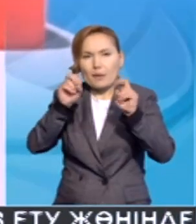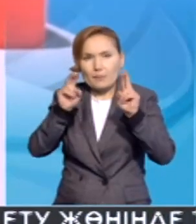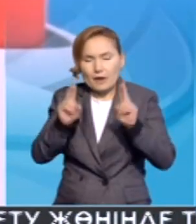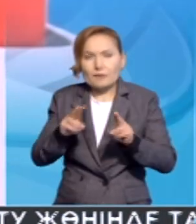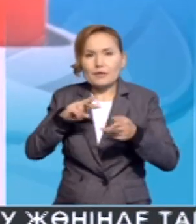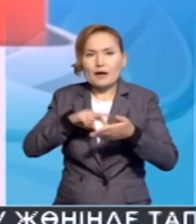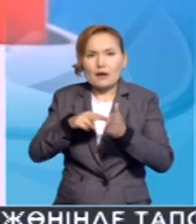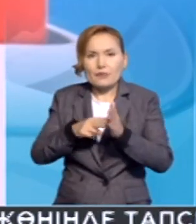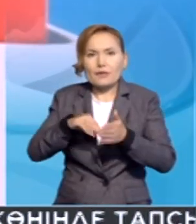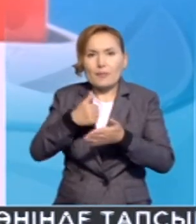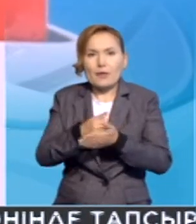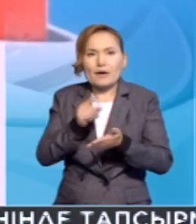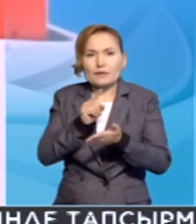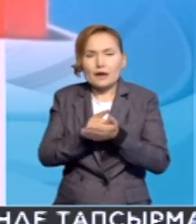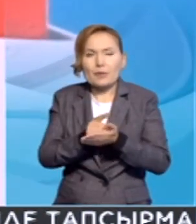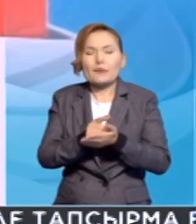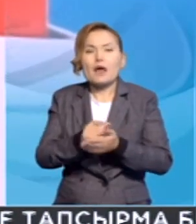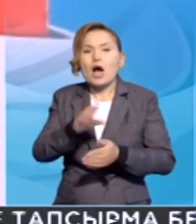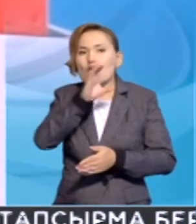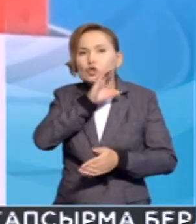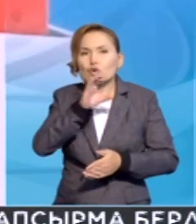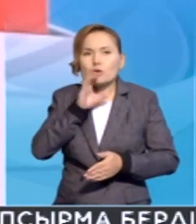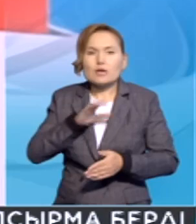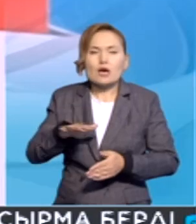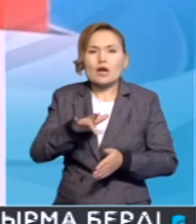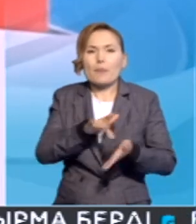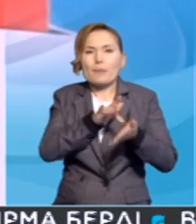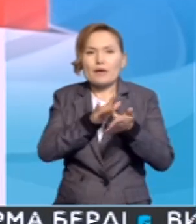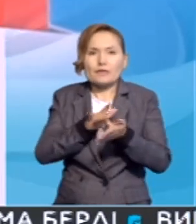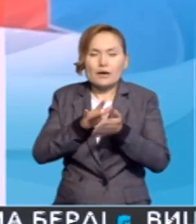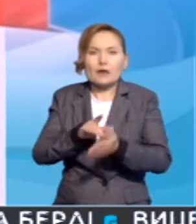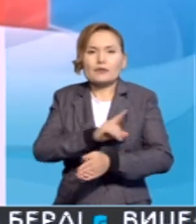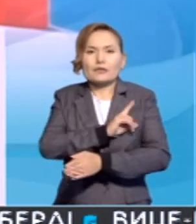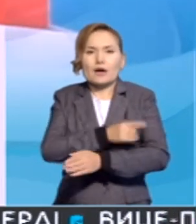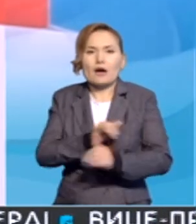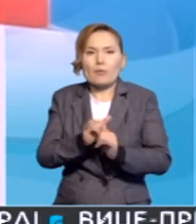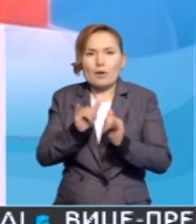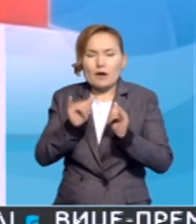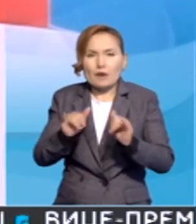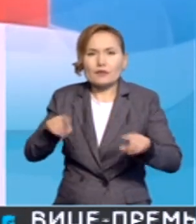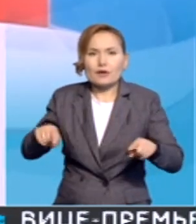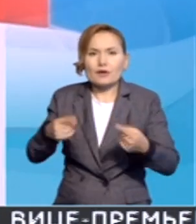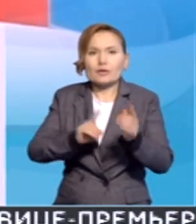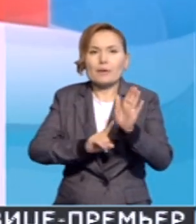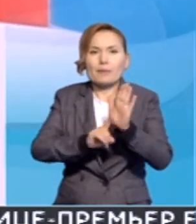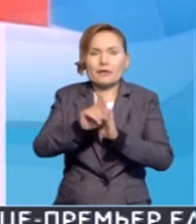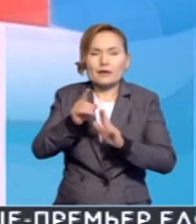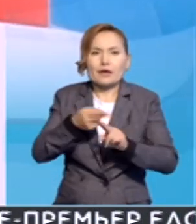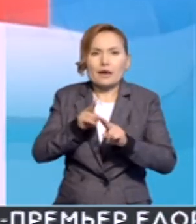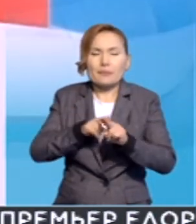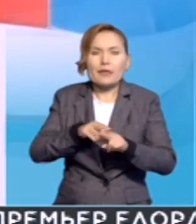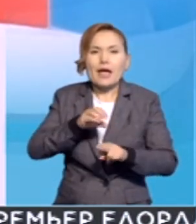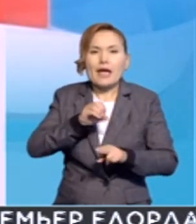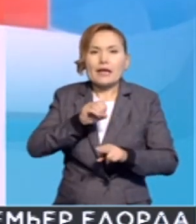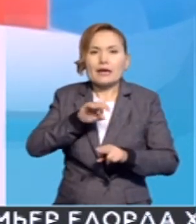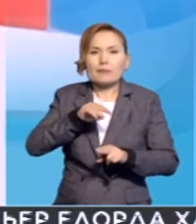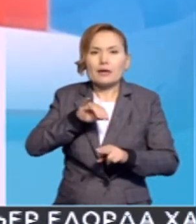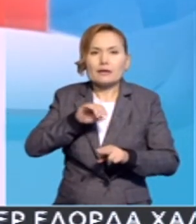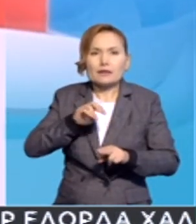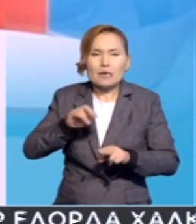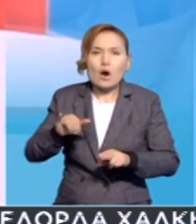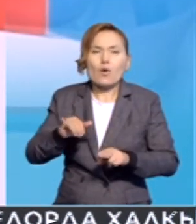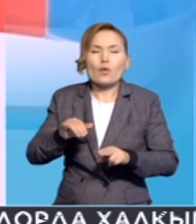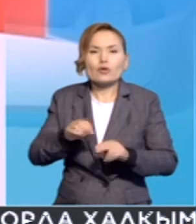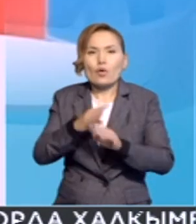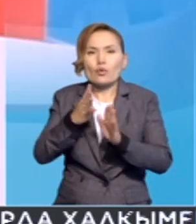тұрған басты міндет. Соңғы кездер әсіресе солтүстік өңірлердің туристік әлеуетін дамыту шаралары қолға алынып отыр. Мәселен, Ерейментауда 19 киелі орын